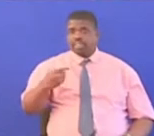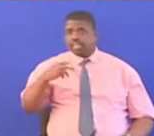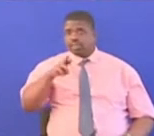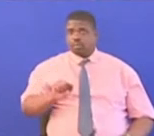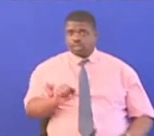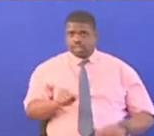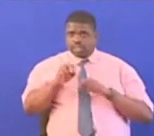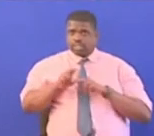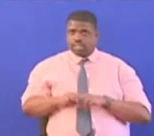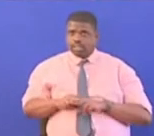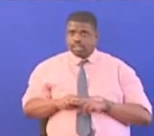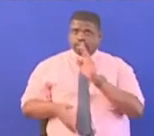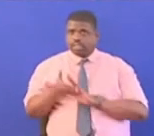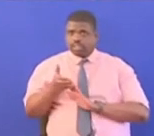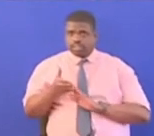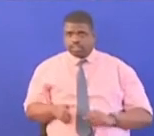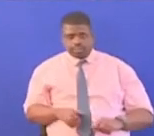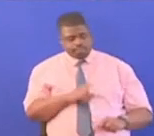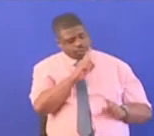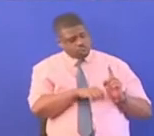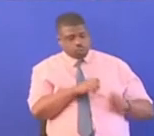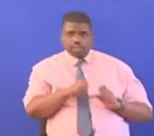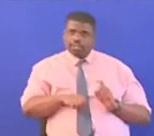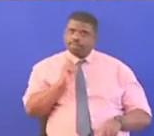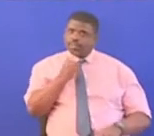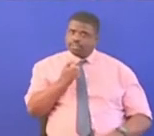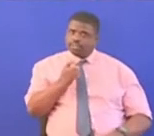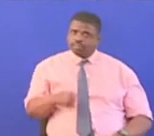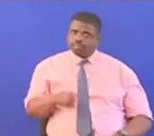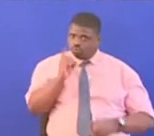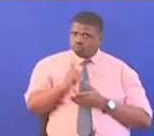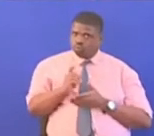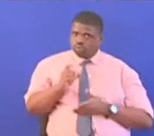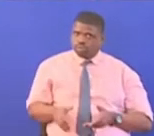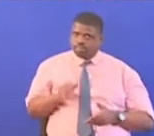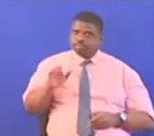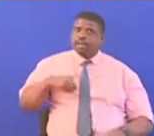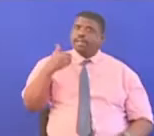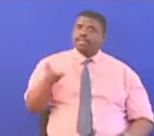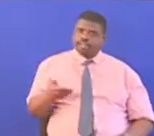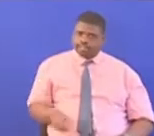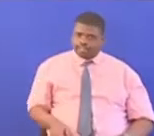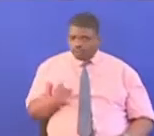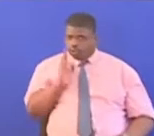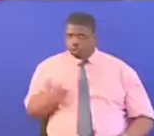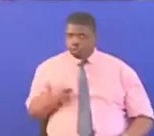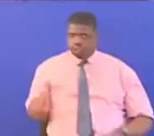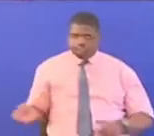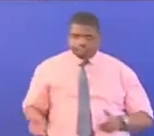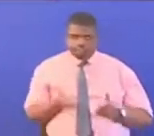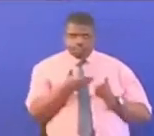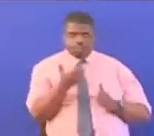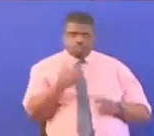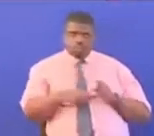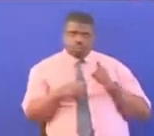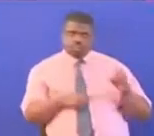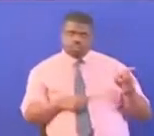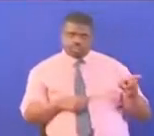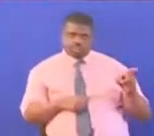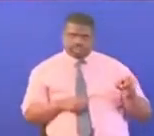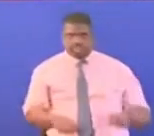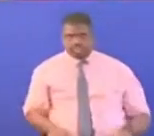kikao cha bunge kilianza kwa maswali na majibu, kwanza dua afu maswali na majibu, baadaye ndipo hoja hiyo iliwasilishwa na waziri.